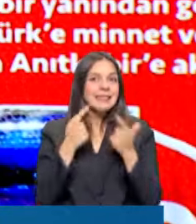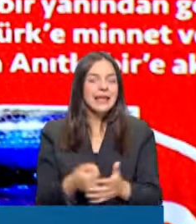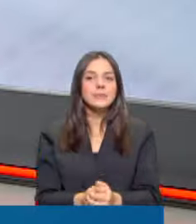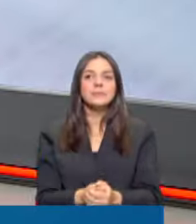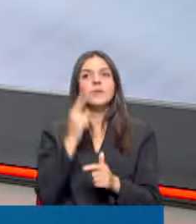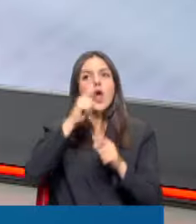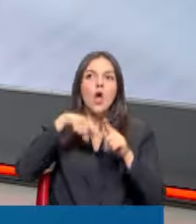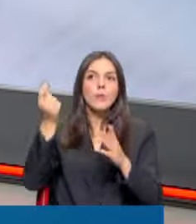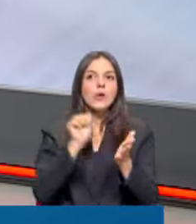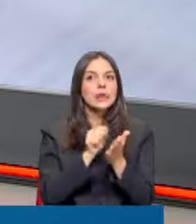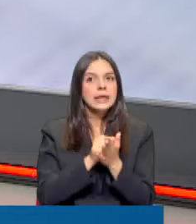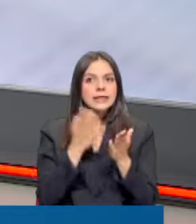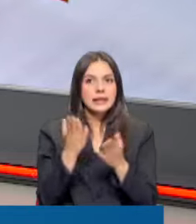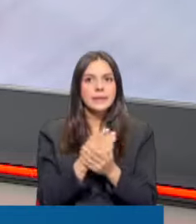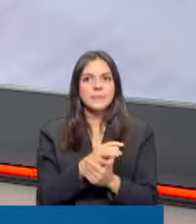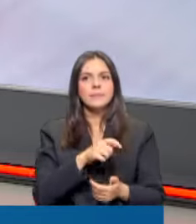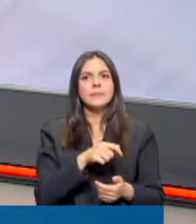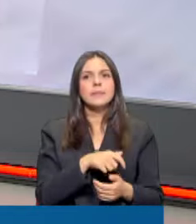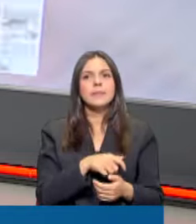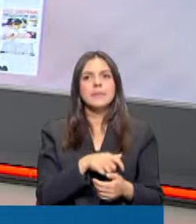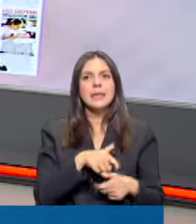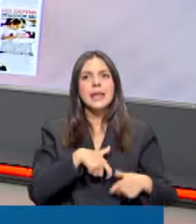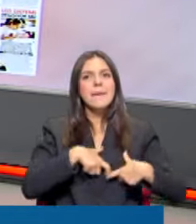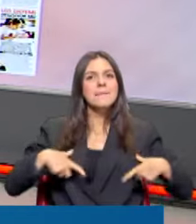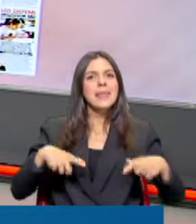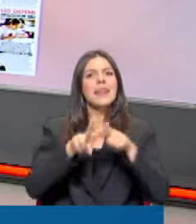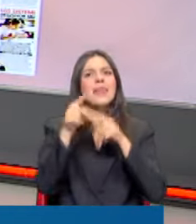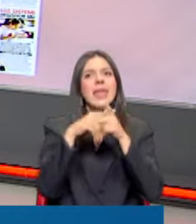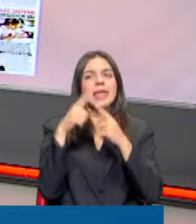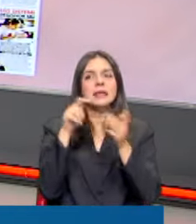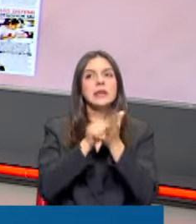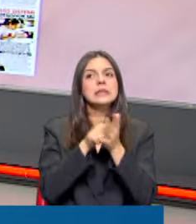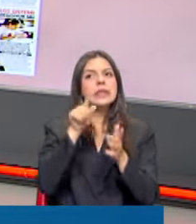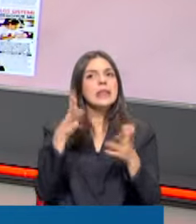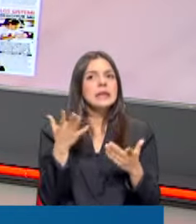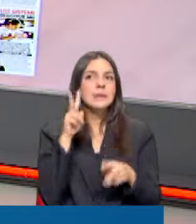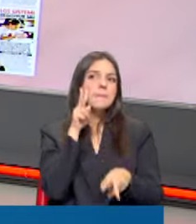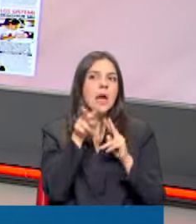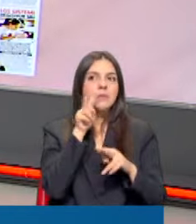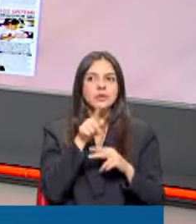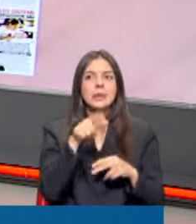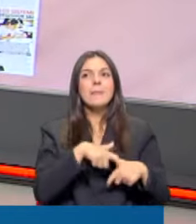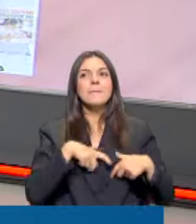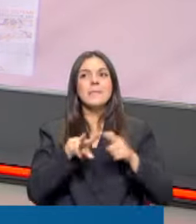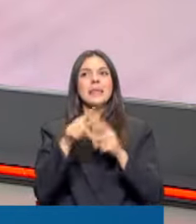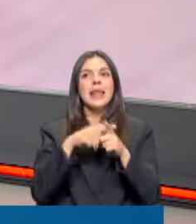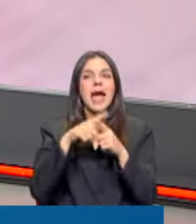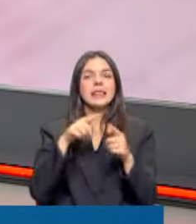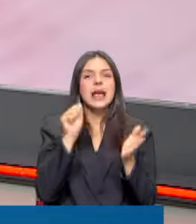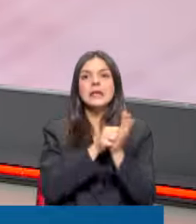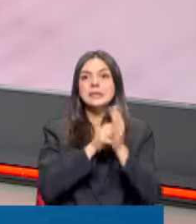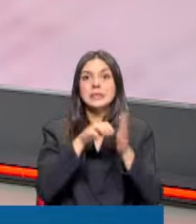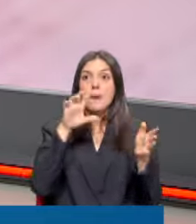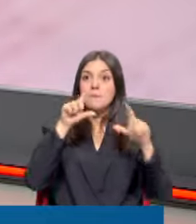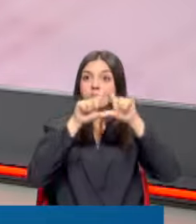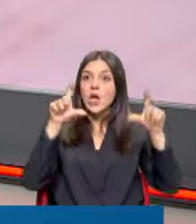Bir diğer gazete Milliyet Gazetesi, bakın o nasıl ele almış durumu. Milliyet Gazetesi de manşetten genişçe yer